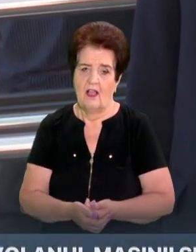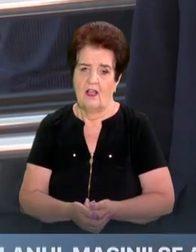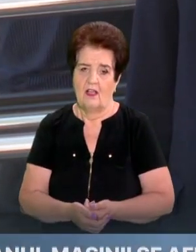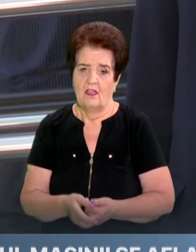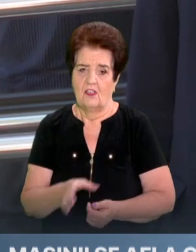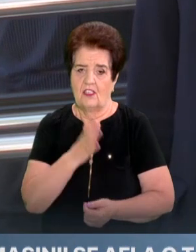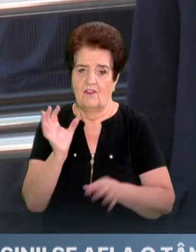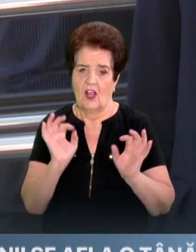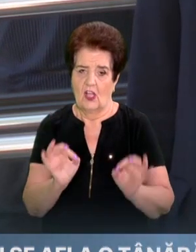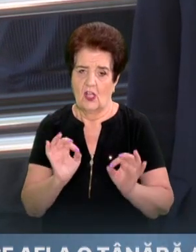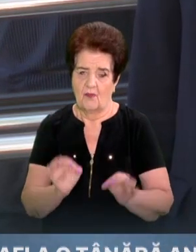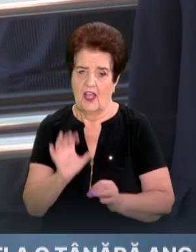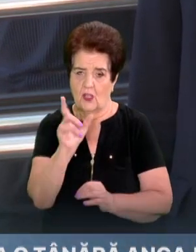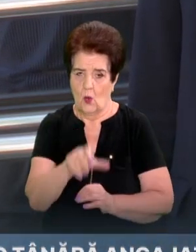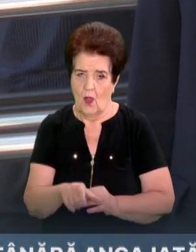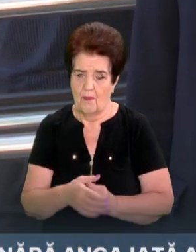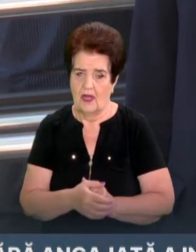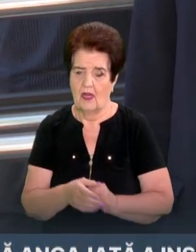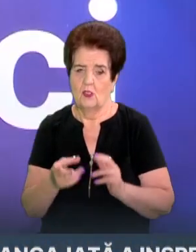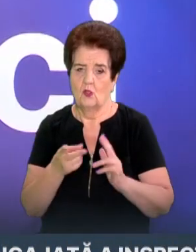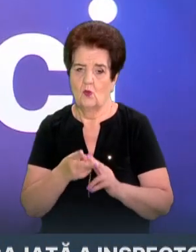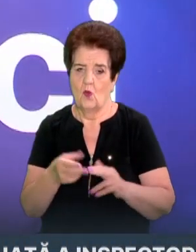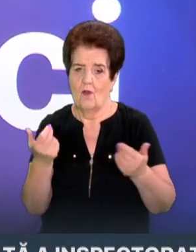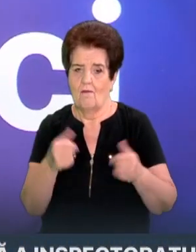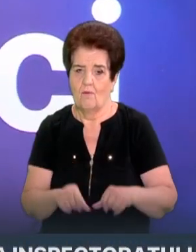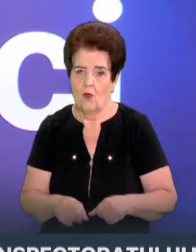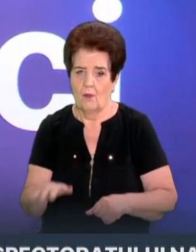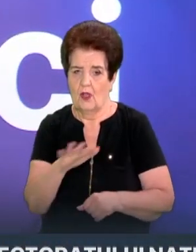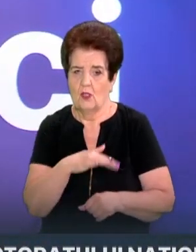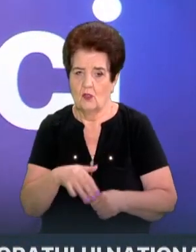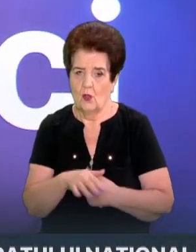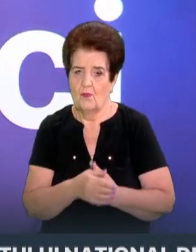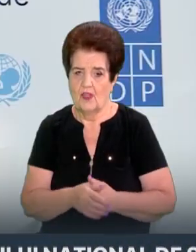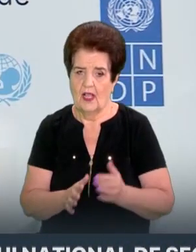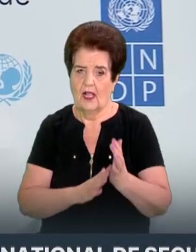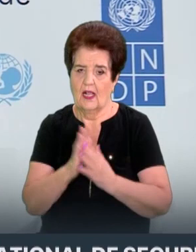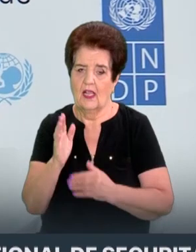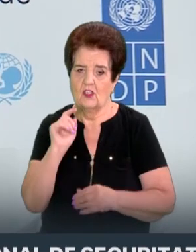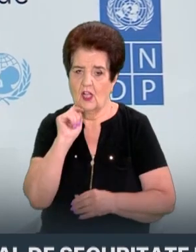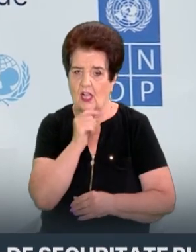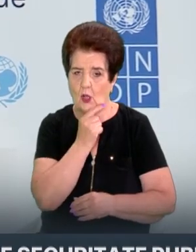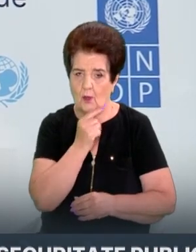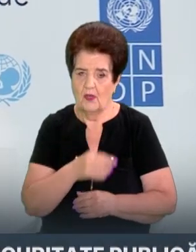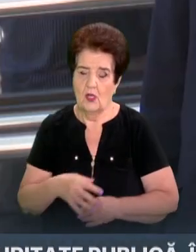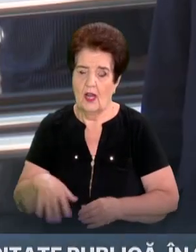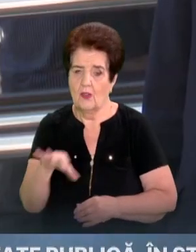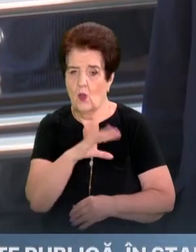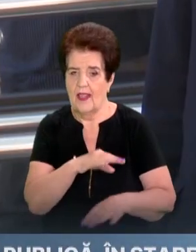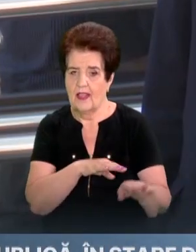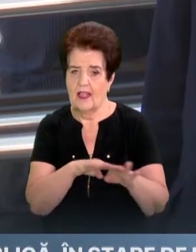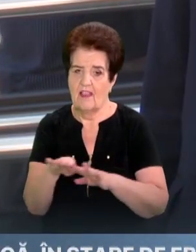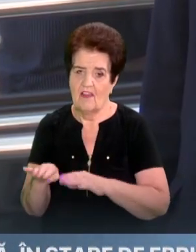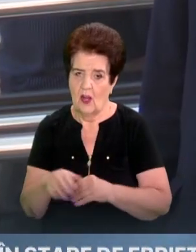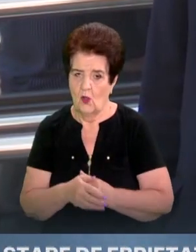să se facă dreptate oamenilor. Și doi, reforma în domeniul economic, creșterea economică la toate nivelurile. Vrem